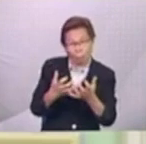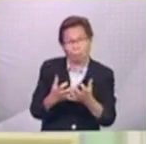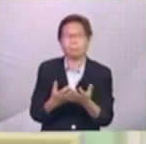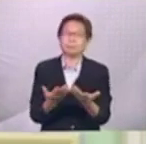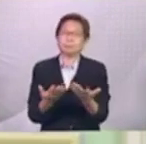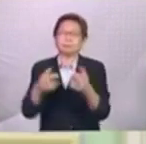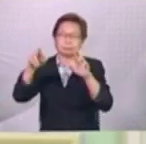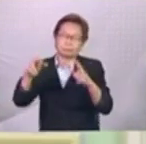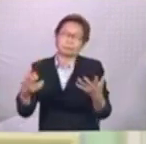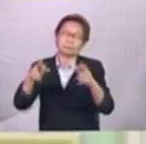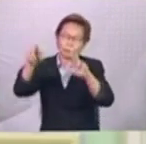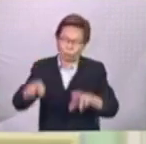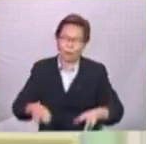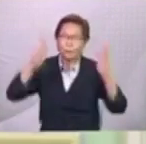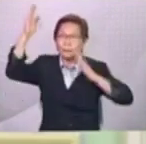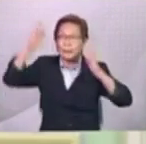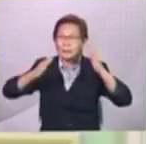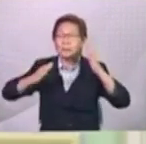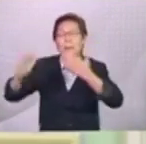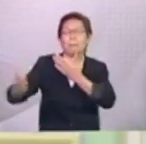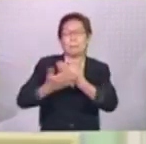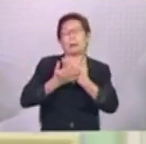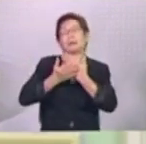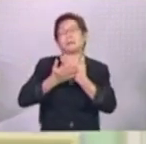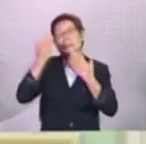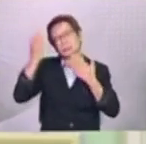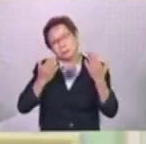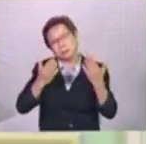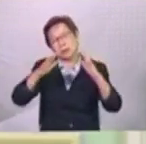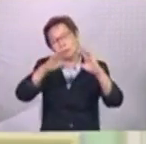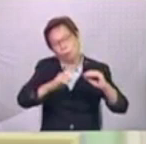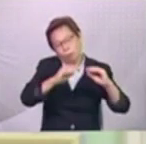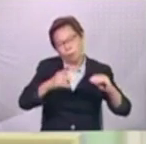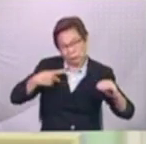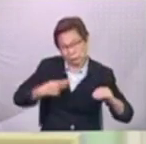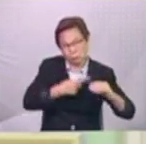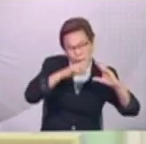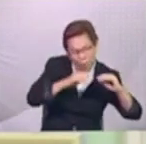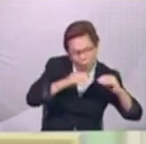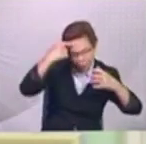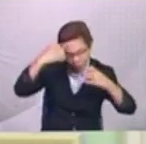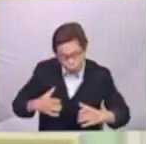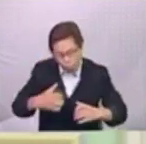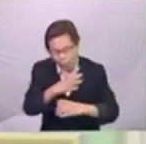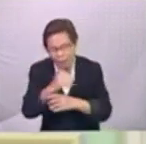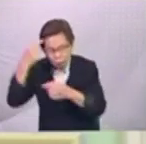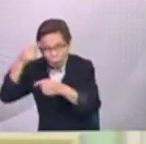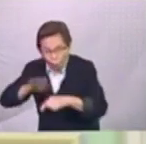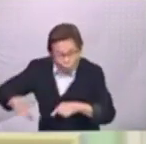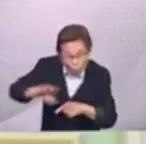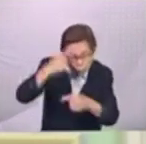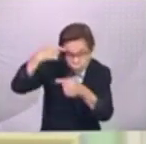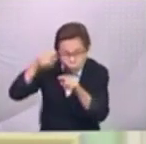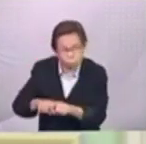rakyat kita yang pulang ke negara kita, maka mesyuarat telah pun membuat ketetapan dan telah pun bersetuju